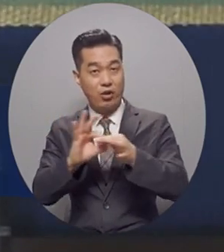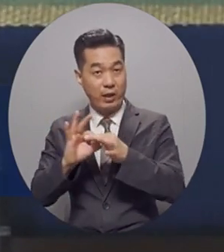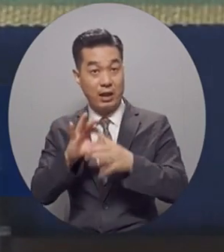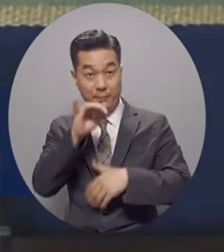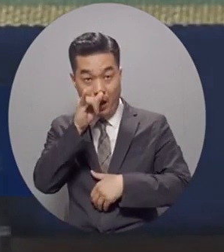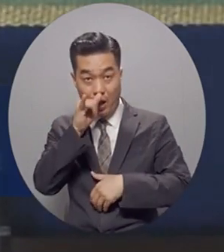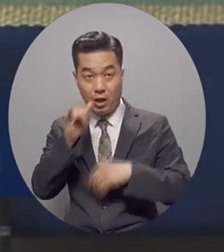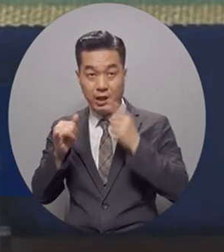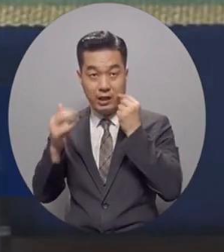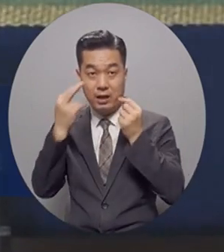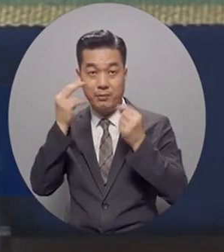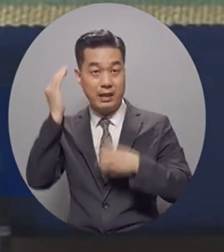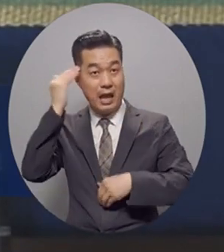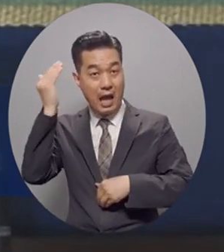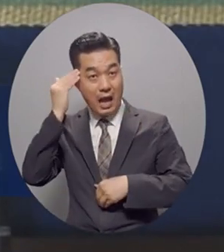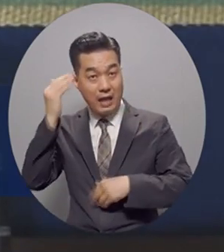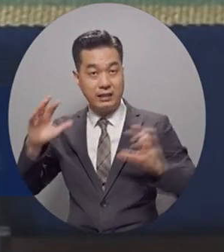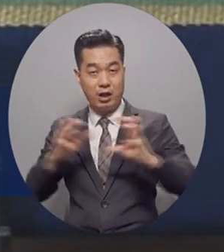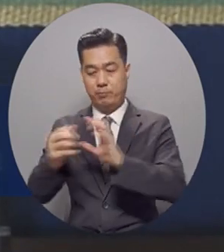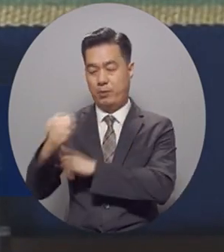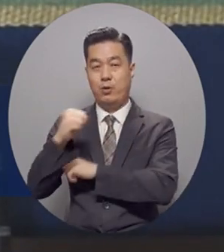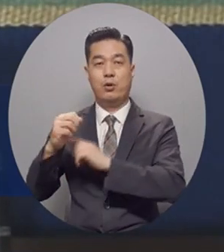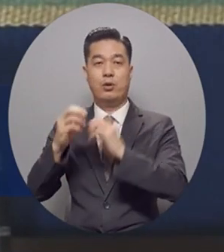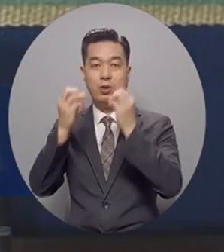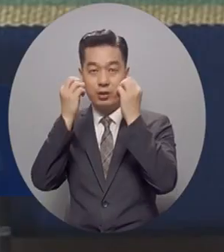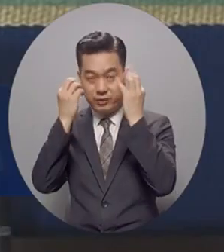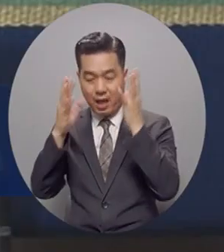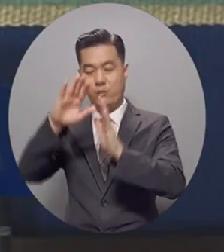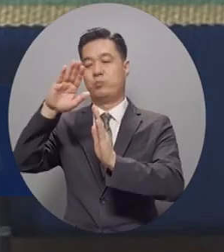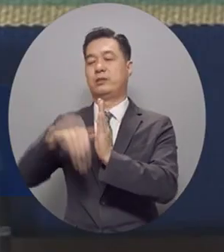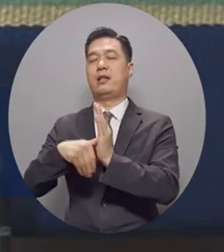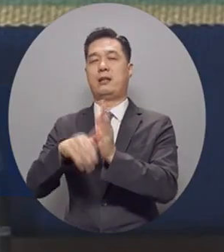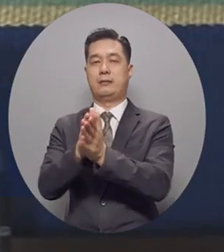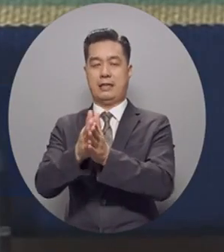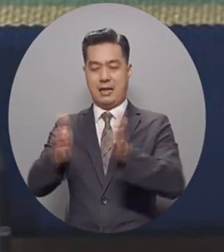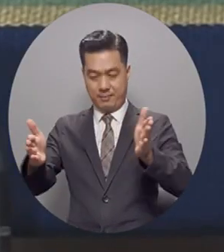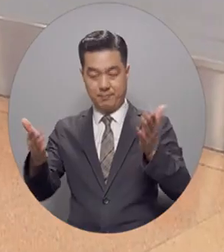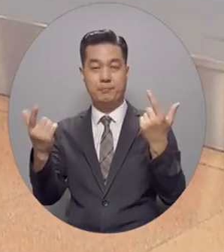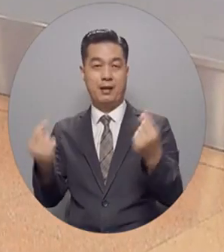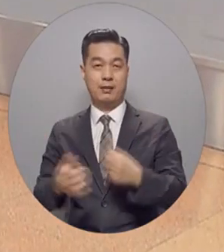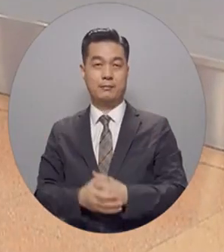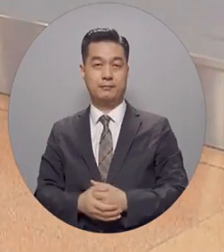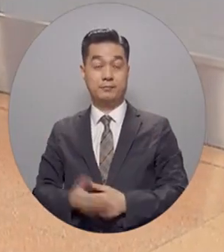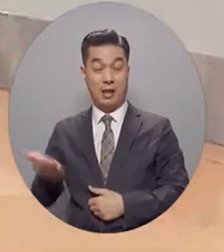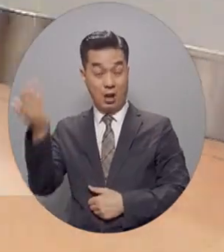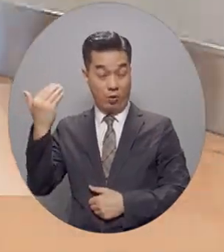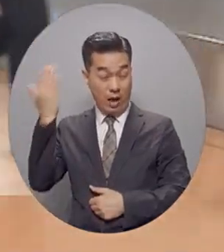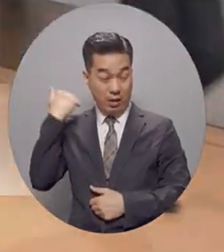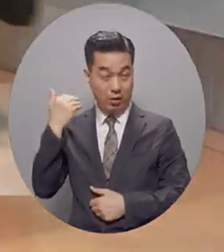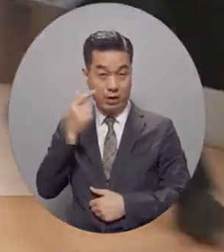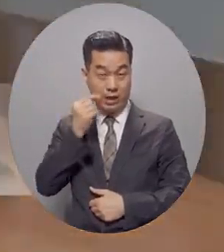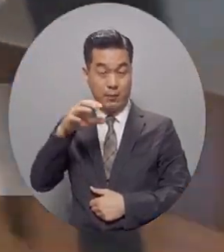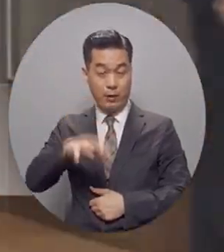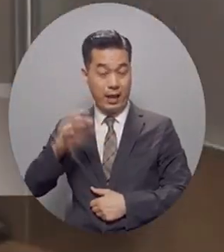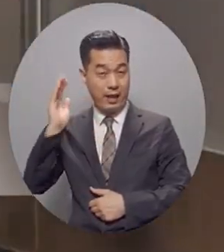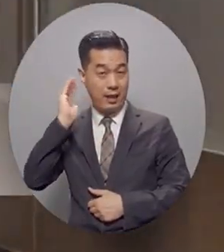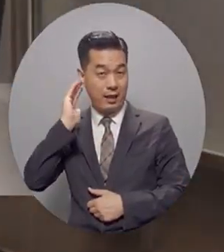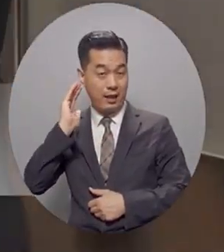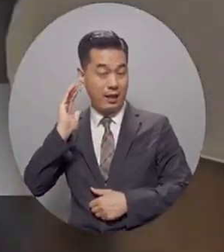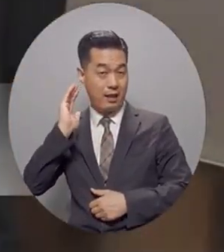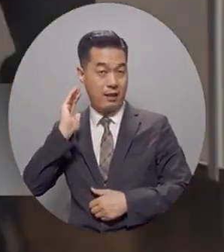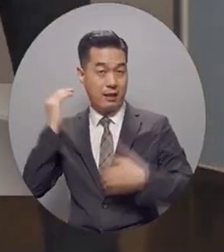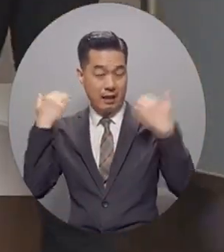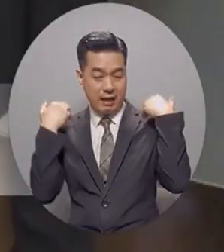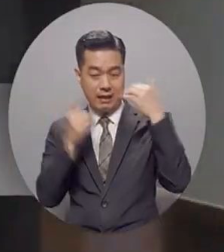됐다시 日米韓の 協力は 완전히 신時代に. 과거 주일 대사들도 종종 일본어로 인터뷰한